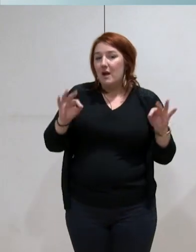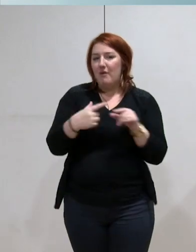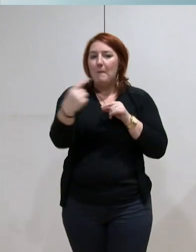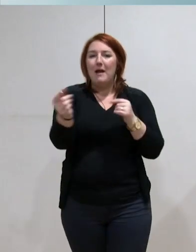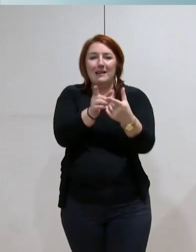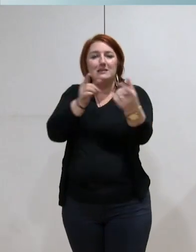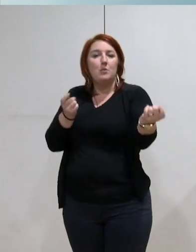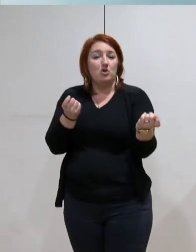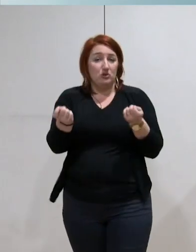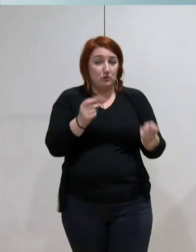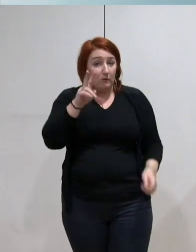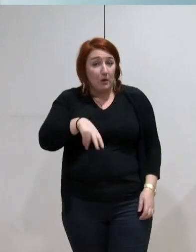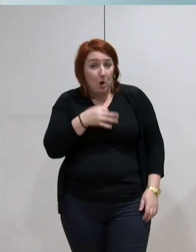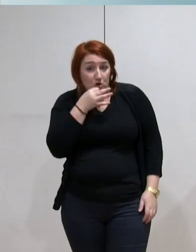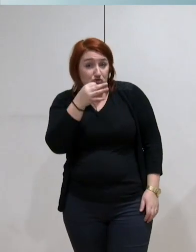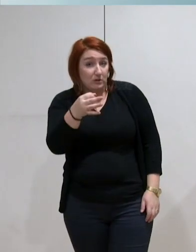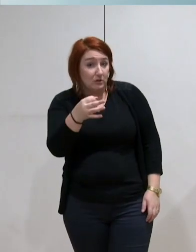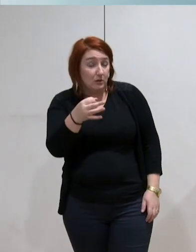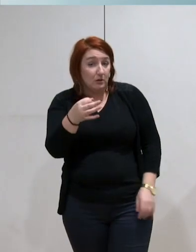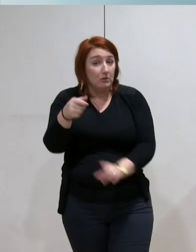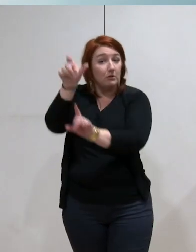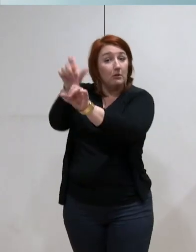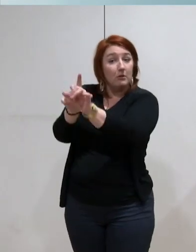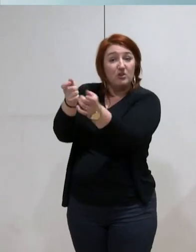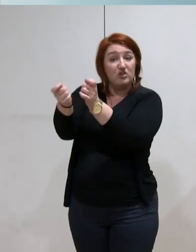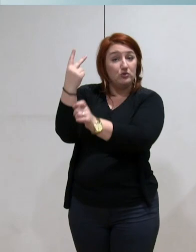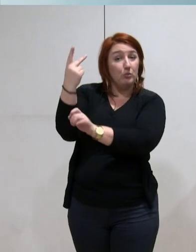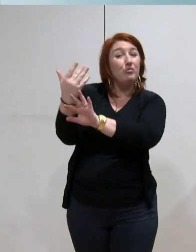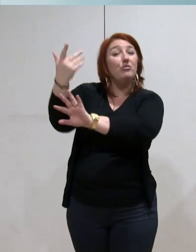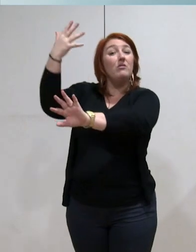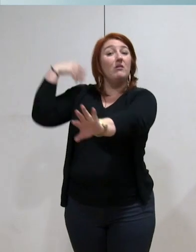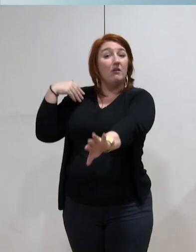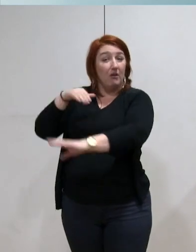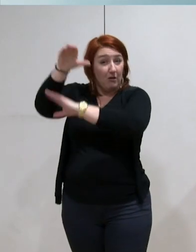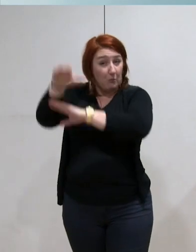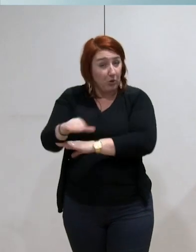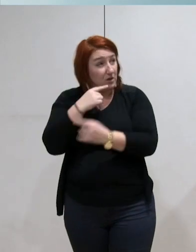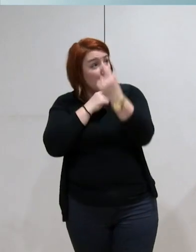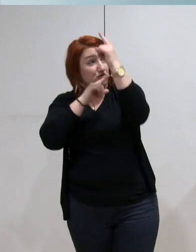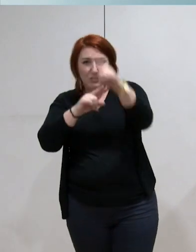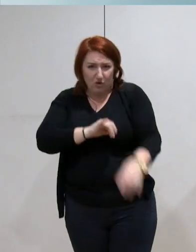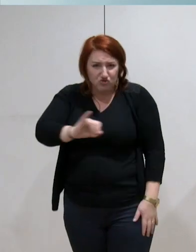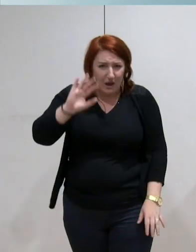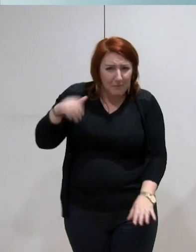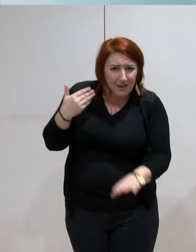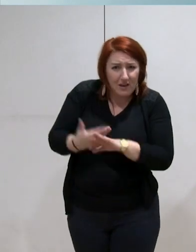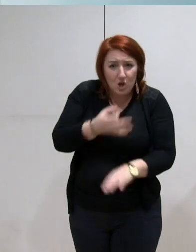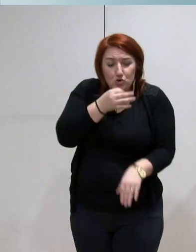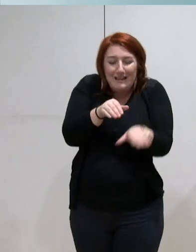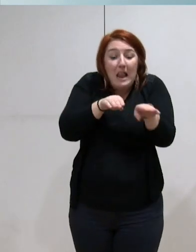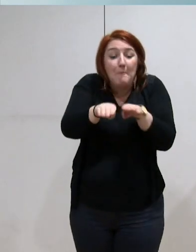Sports je n'ai jamais dit que je défendais la gestion passée pas du tout j'ai dit que je défendais le